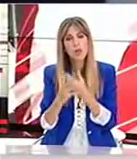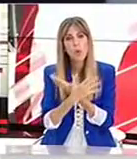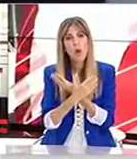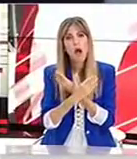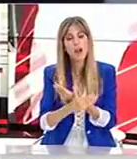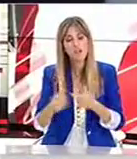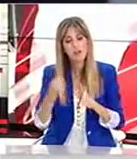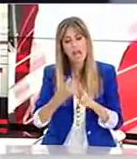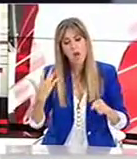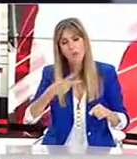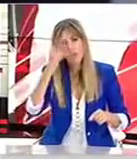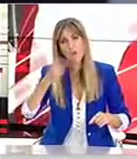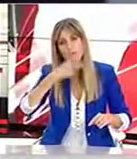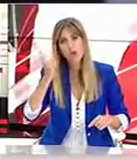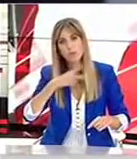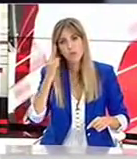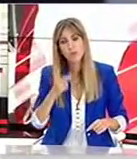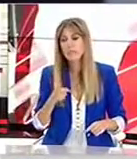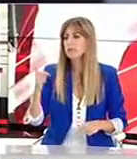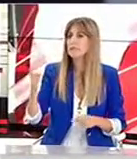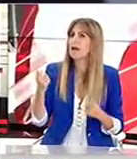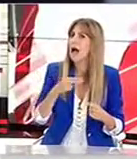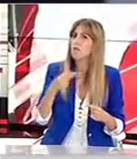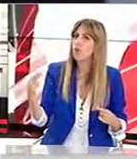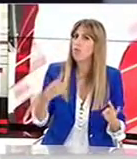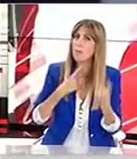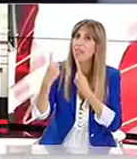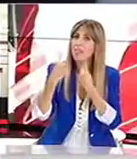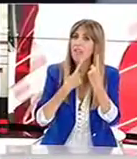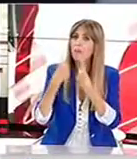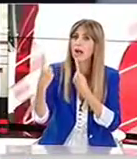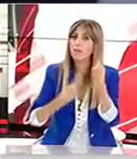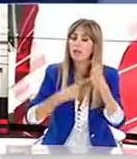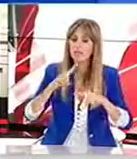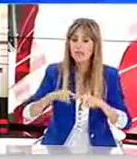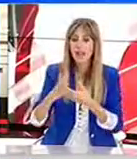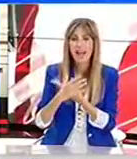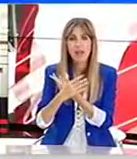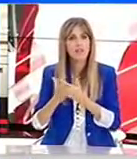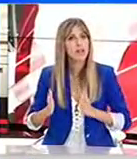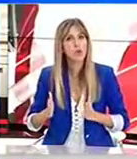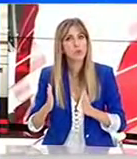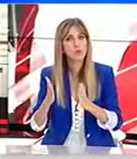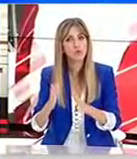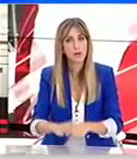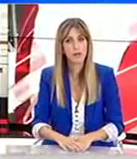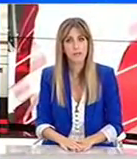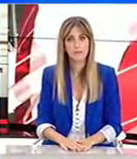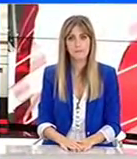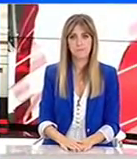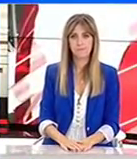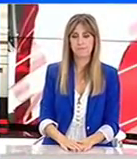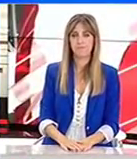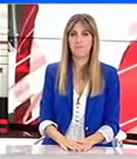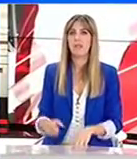χρονικός ορίζοντας για την ολοκλήρωση των διαπραγματεύσεων? Ευχαριστώ. Κοιτάξτε, διαπραγματεύσεις γίνονται σε επίπεδο